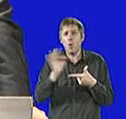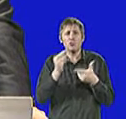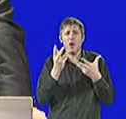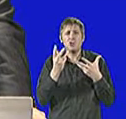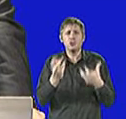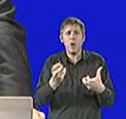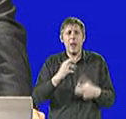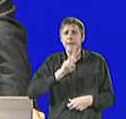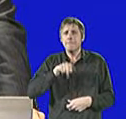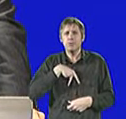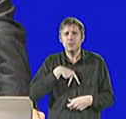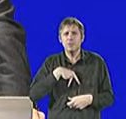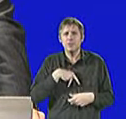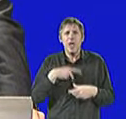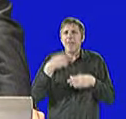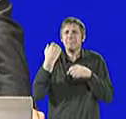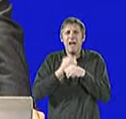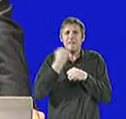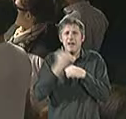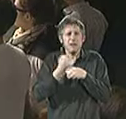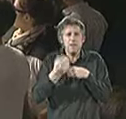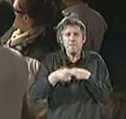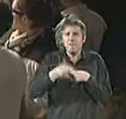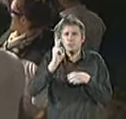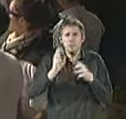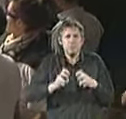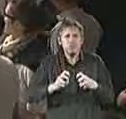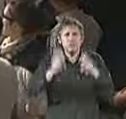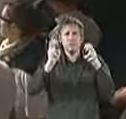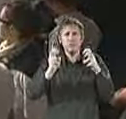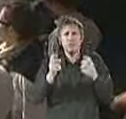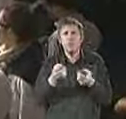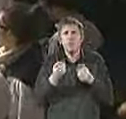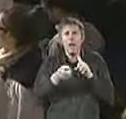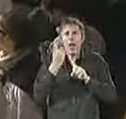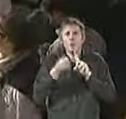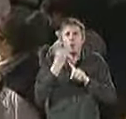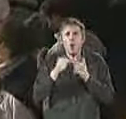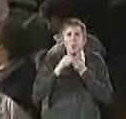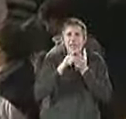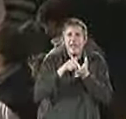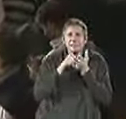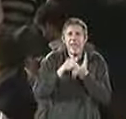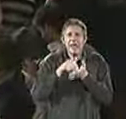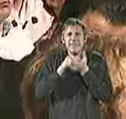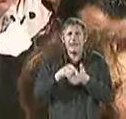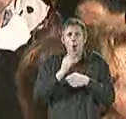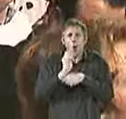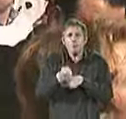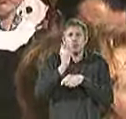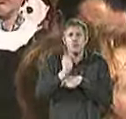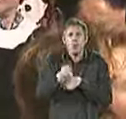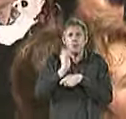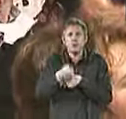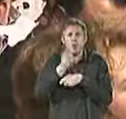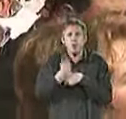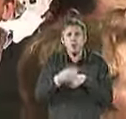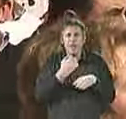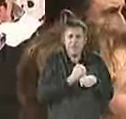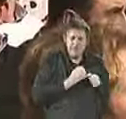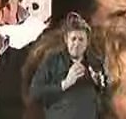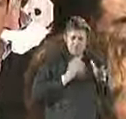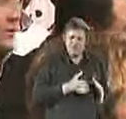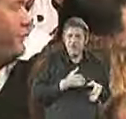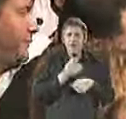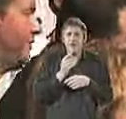c'est le choix de travailler davantage pour rembourser les dettes qui permettront à la France